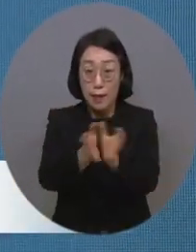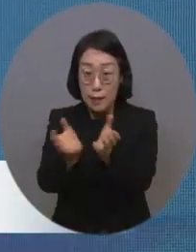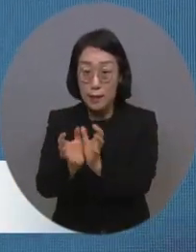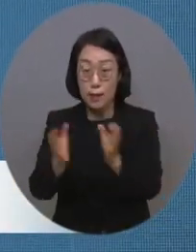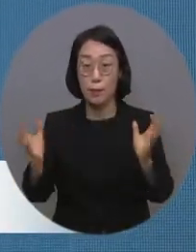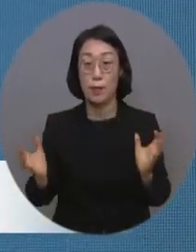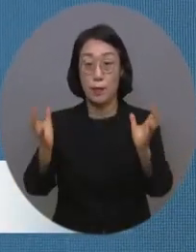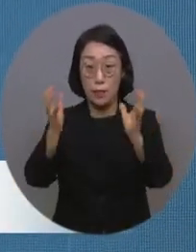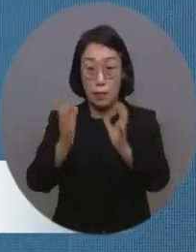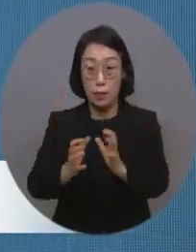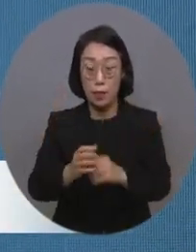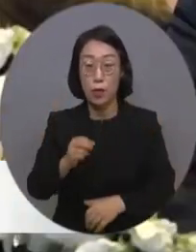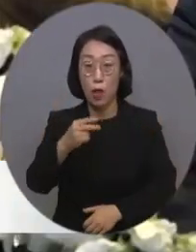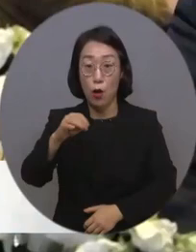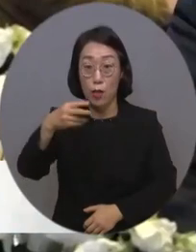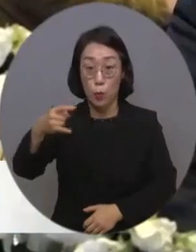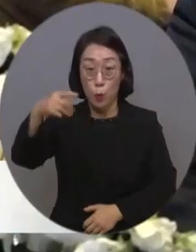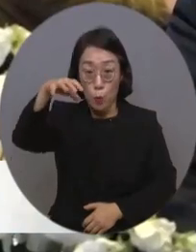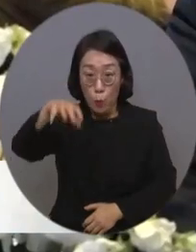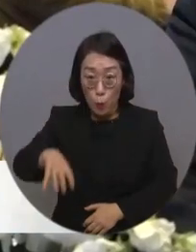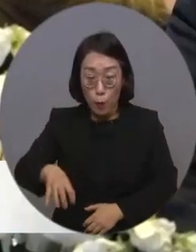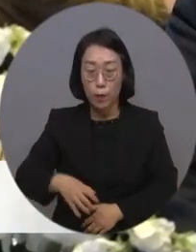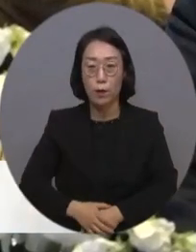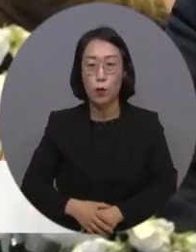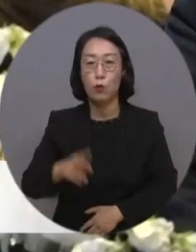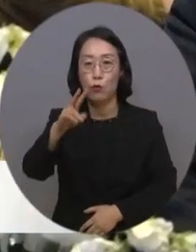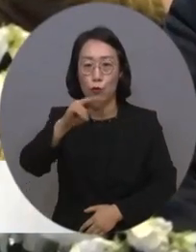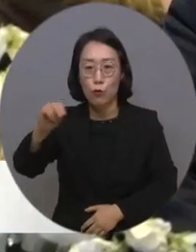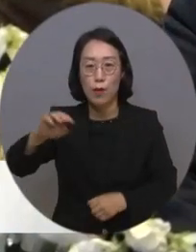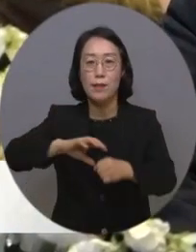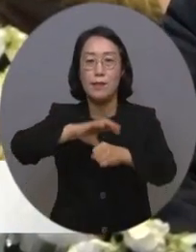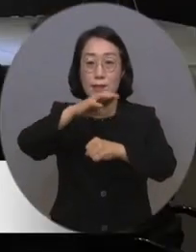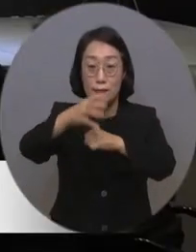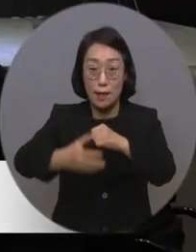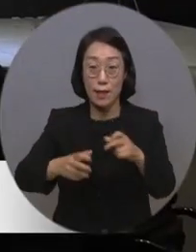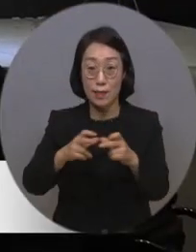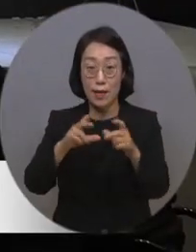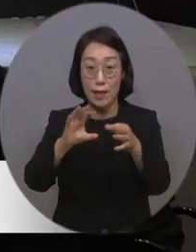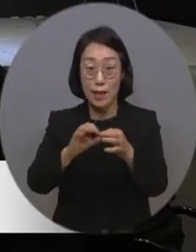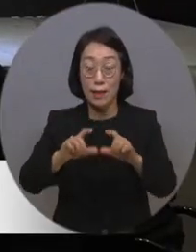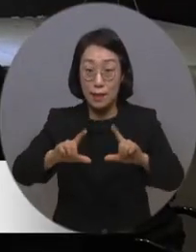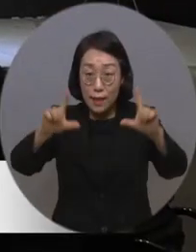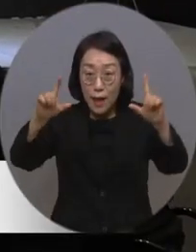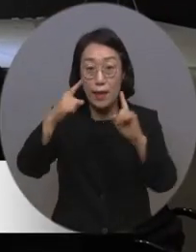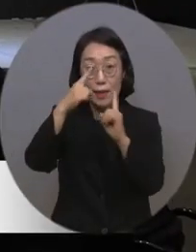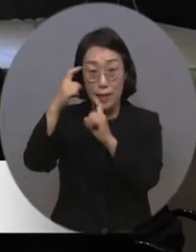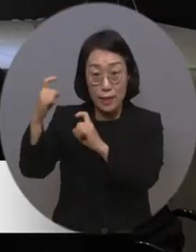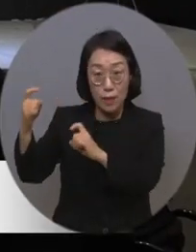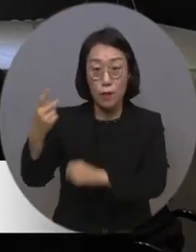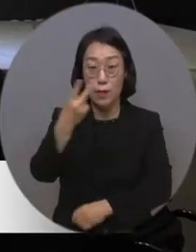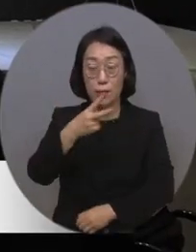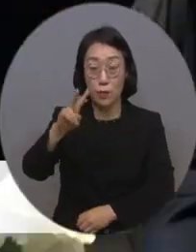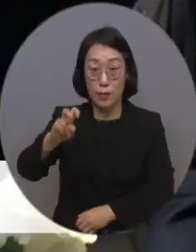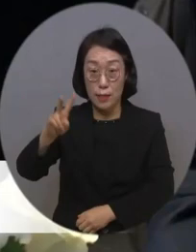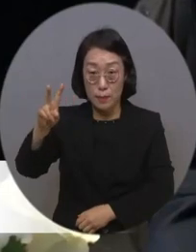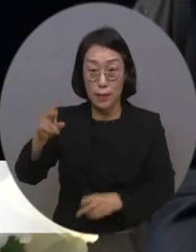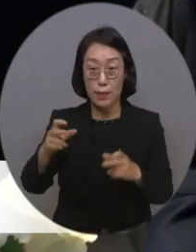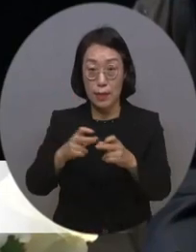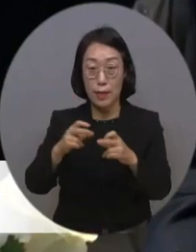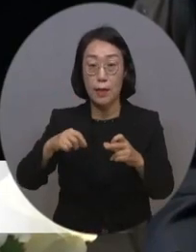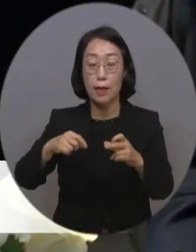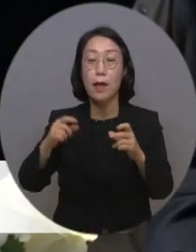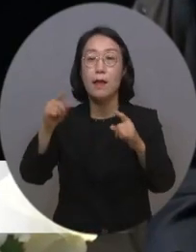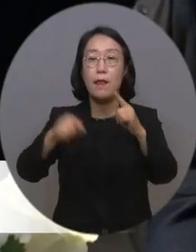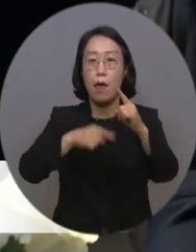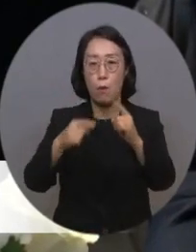여의도 글래드 호텔 블루몰에서 UN에서 지정한 세계 장애인의 날을 기념하는 2022 장애인 당사자